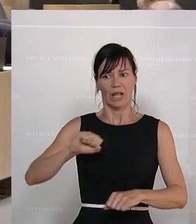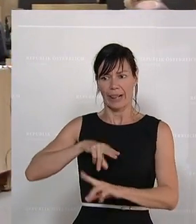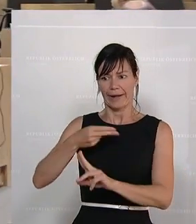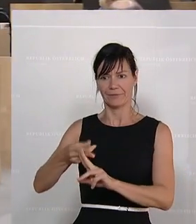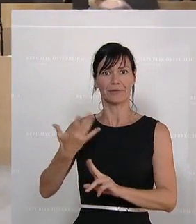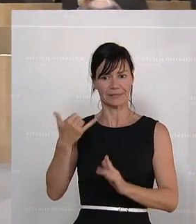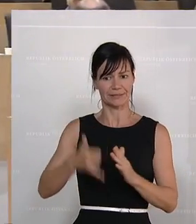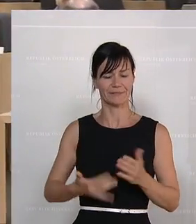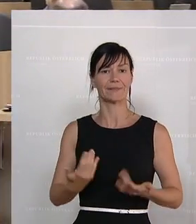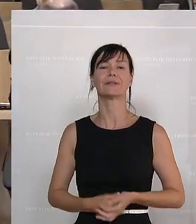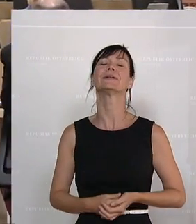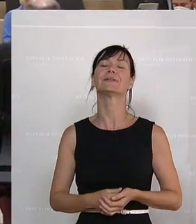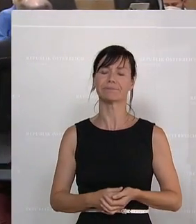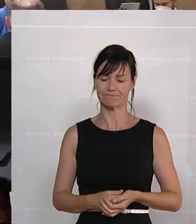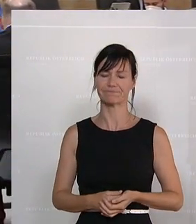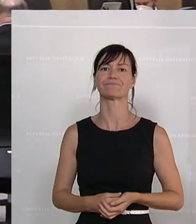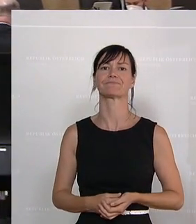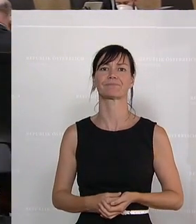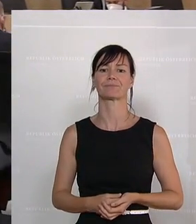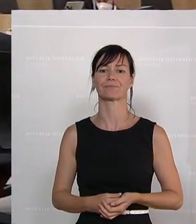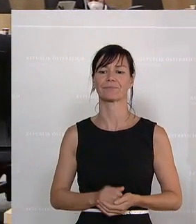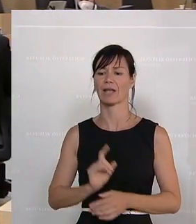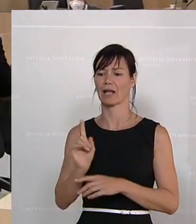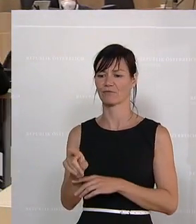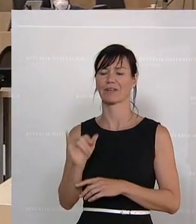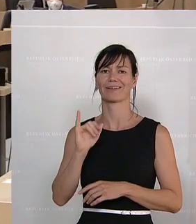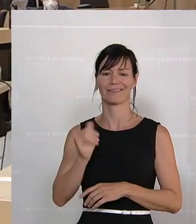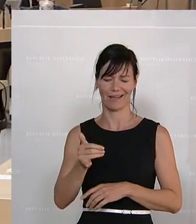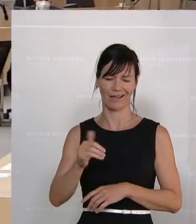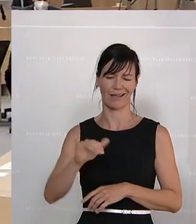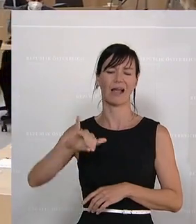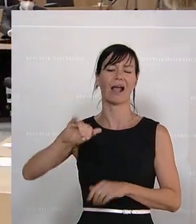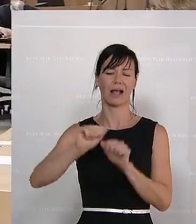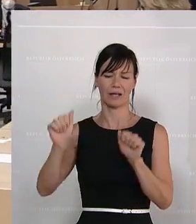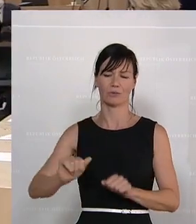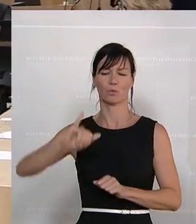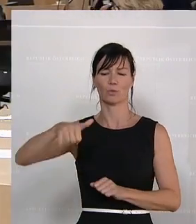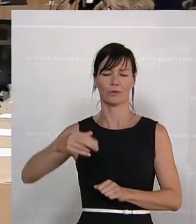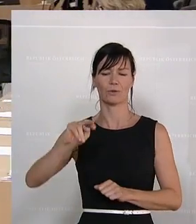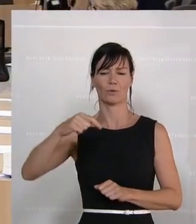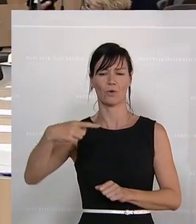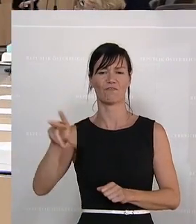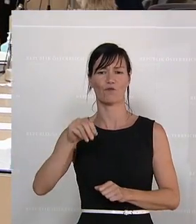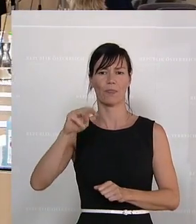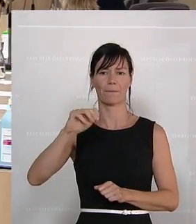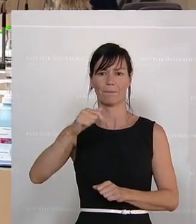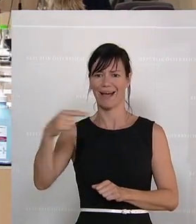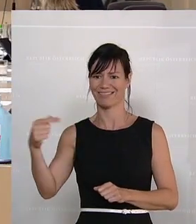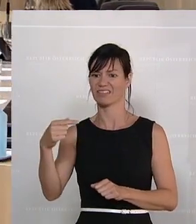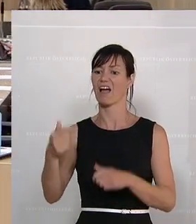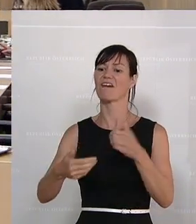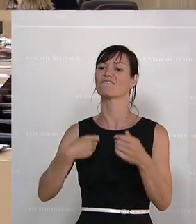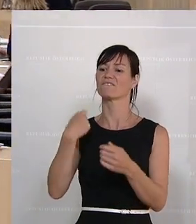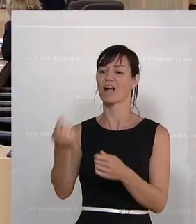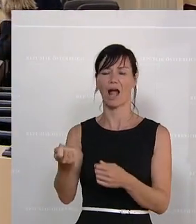286.000 euro hat diese laut anfragebeantwortung gekostet am wort ist nun johannes rauch über